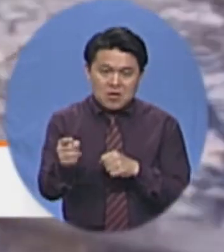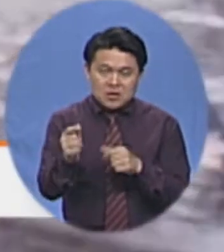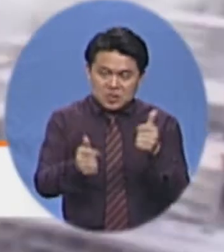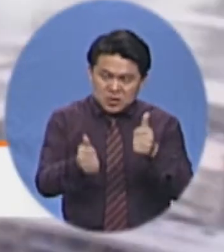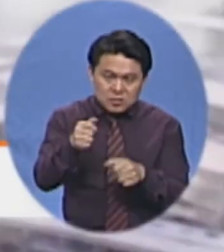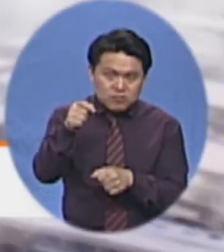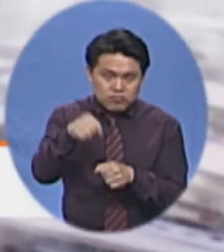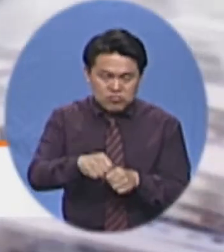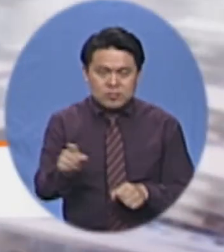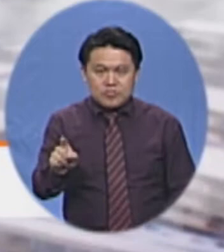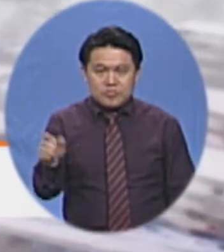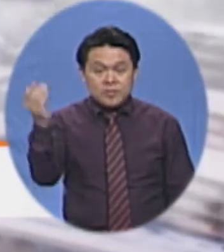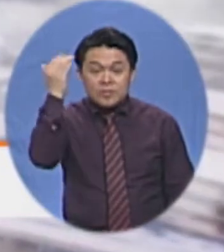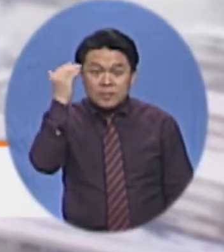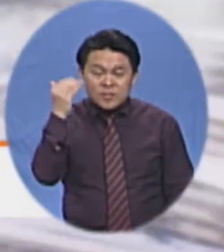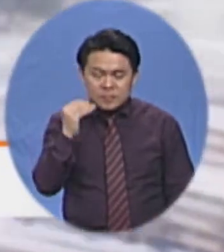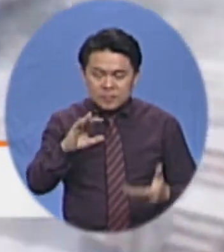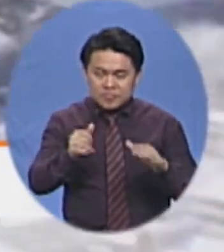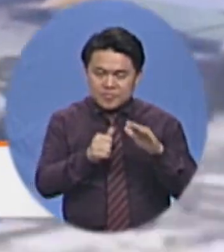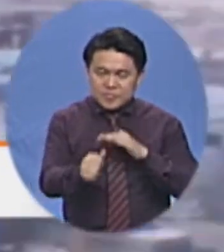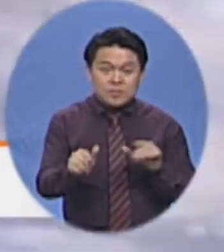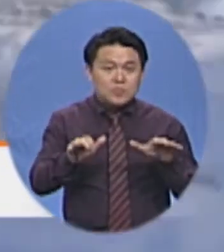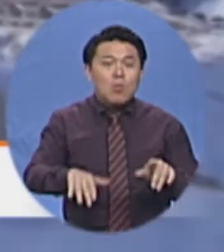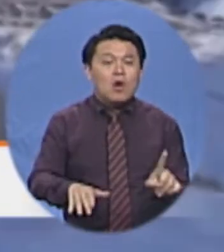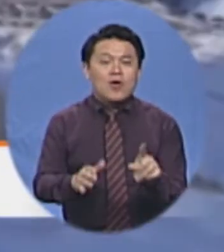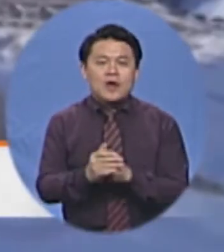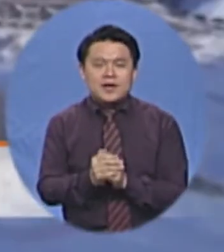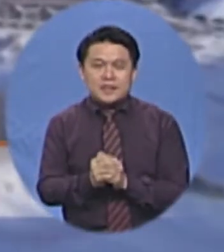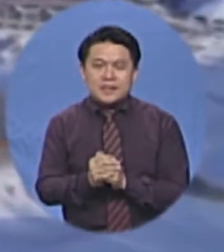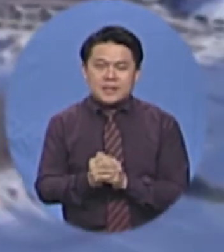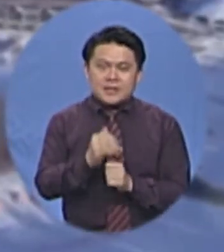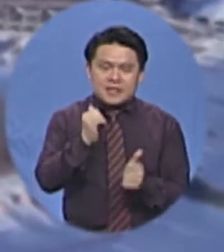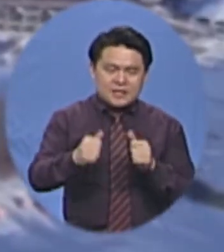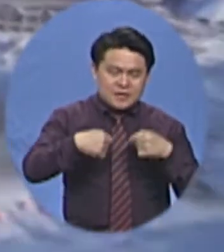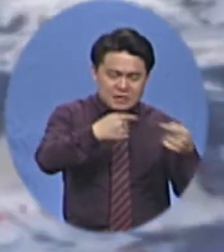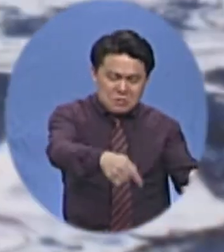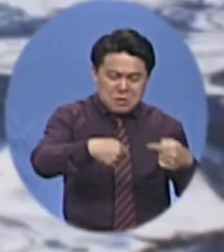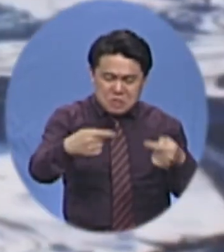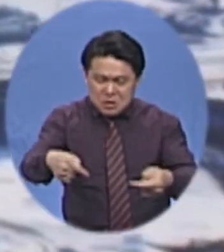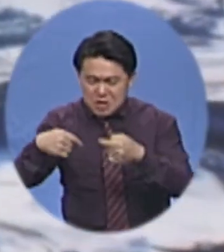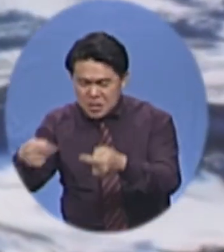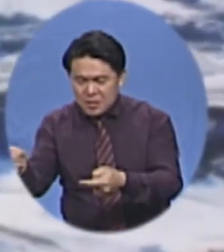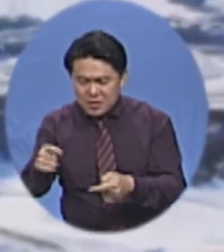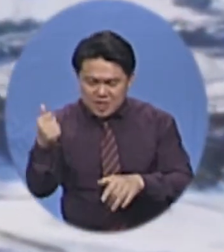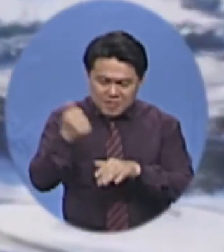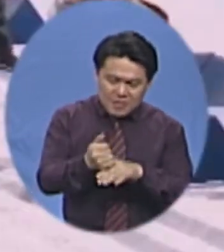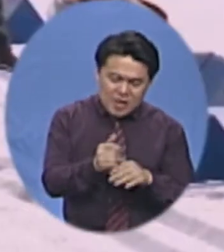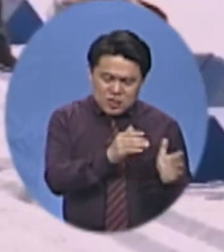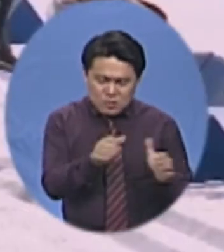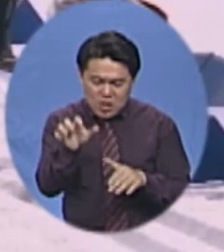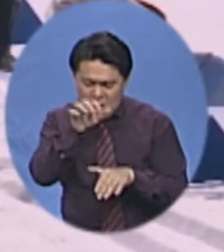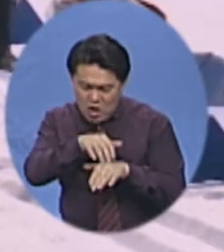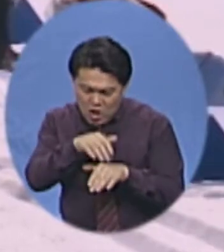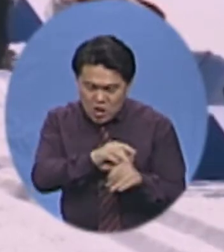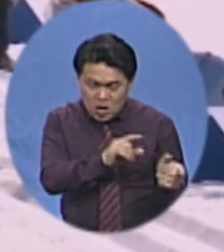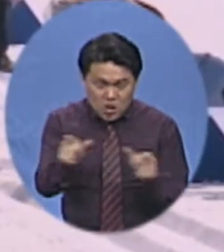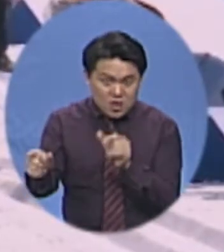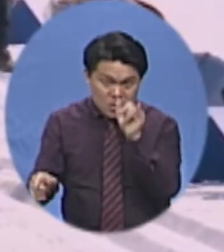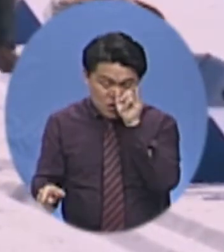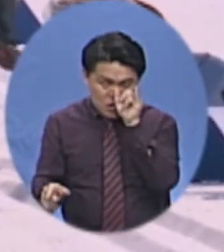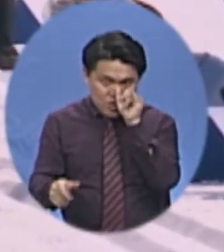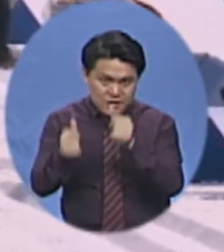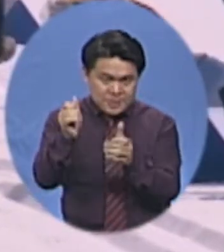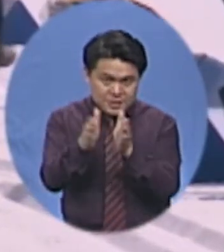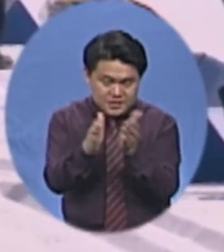대회를 위해서 우리나라 국가대표 선수들은 여러 대회에 출전해서 막바지 준비에 한창인데요.